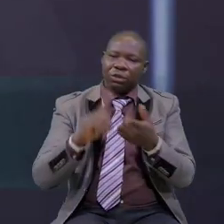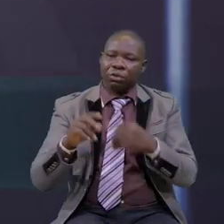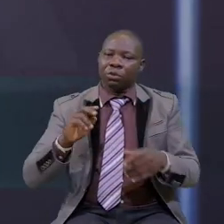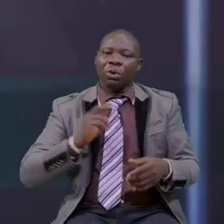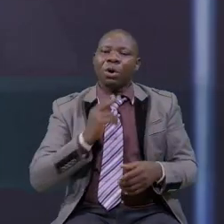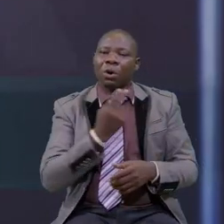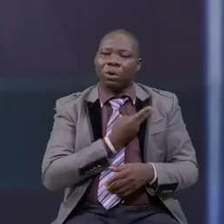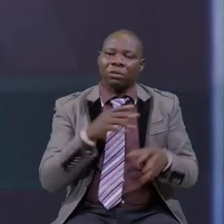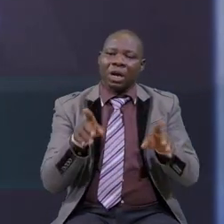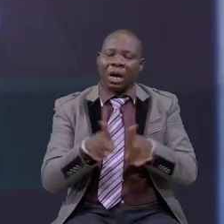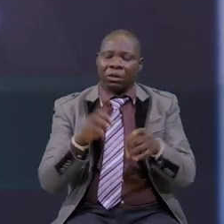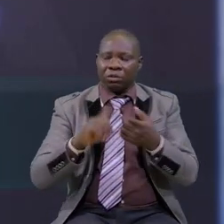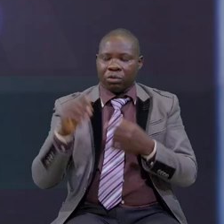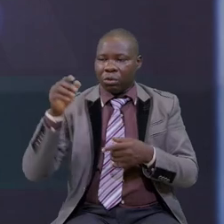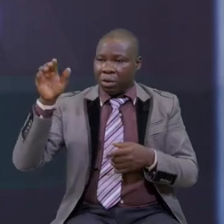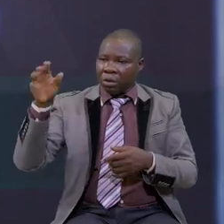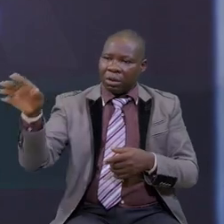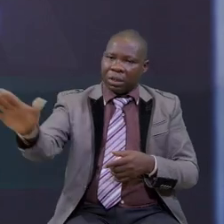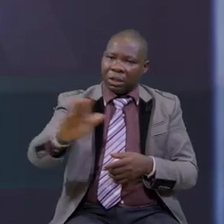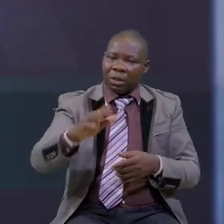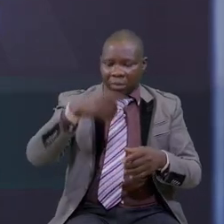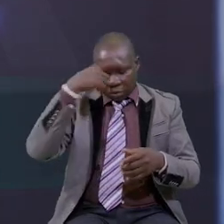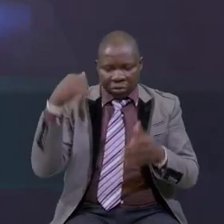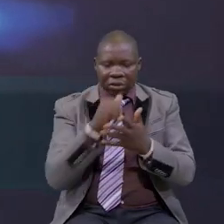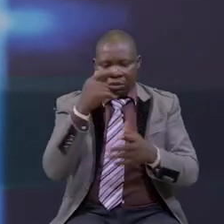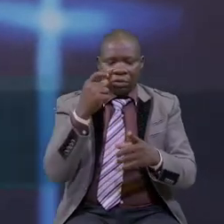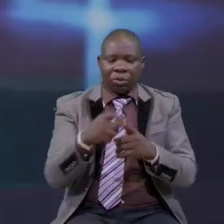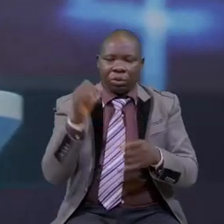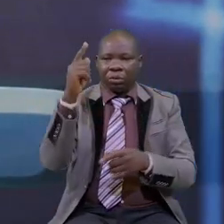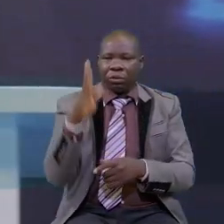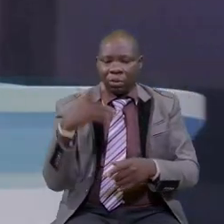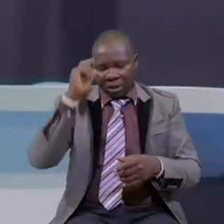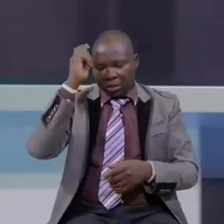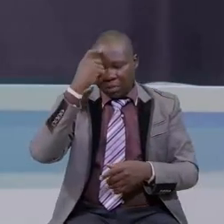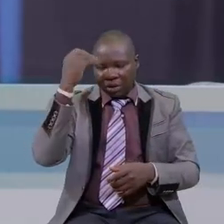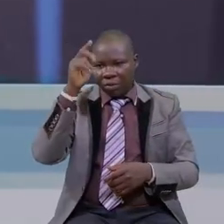qu'elle est la parole de Dieu, la pensée de Dieu, la révélation de Dieu